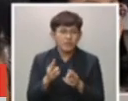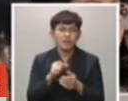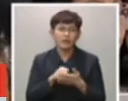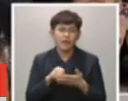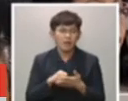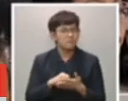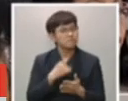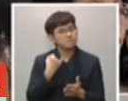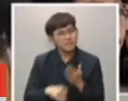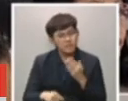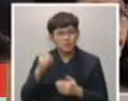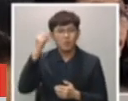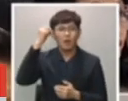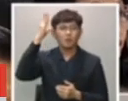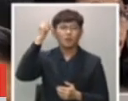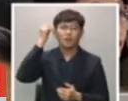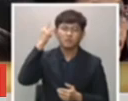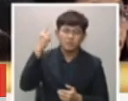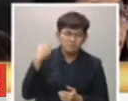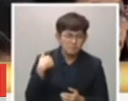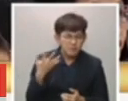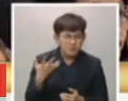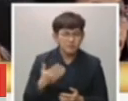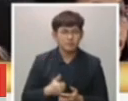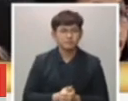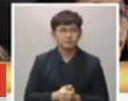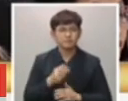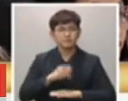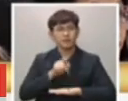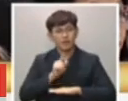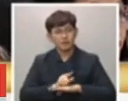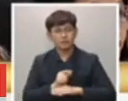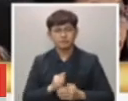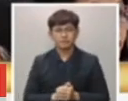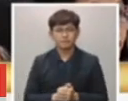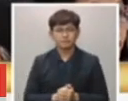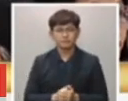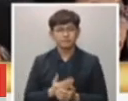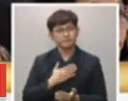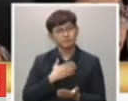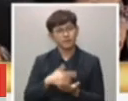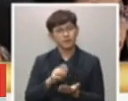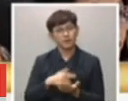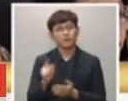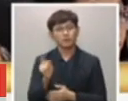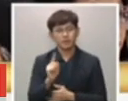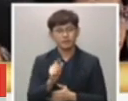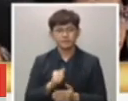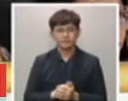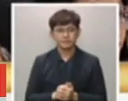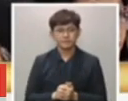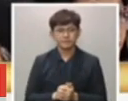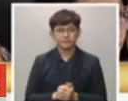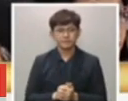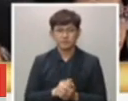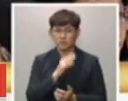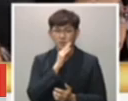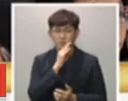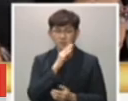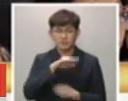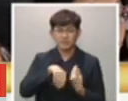ขาดความรู้ความเข้าใจท่านประธานครับผมจะเรียนอย่างนี้ครับคนเราเนี่ยเวลาเศรษฐกิจต